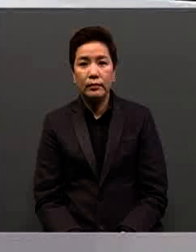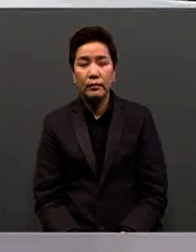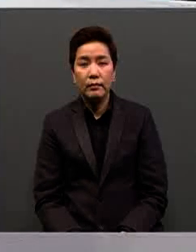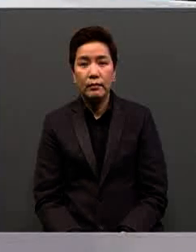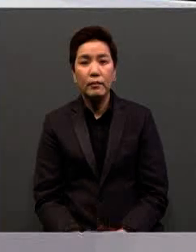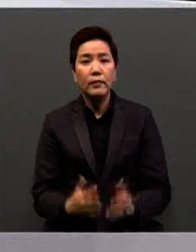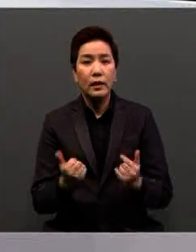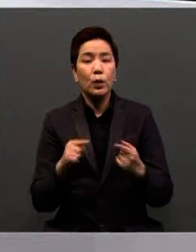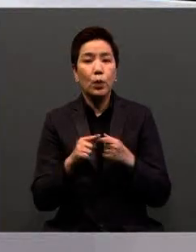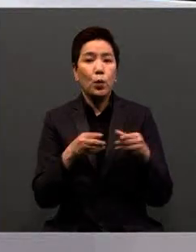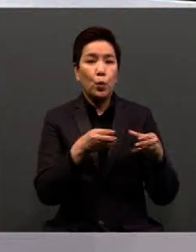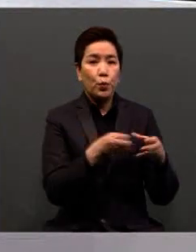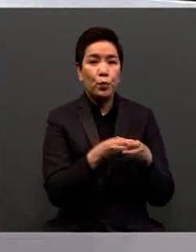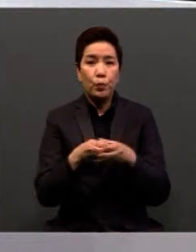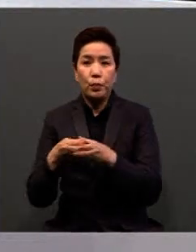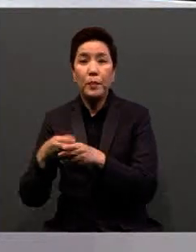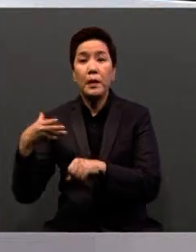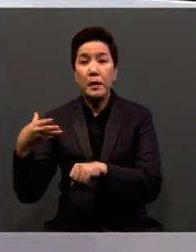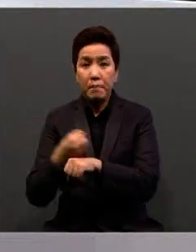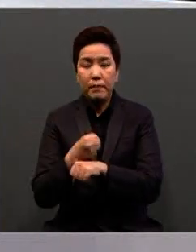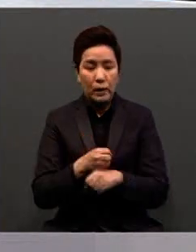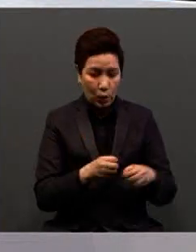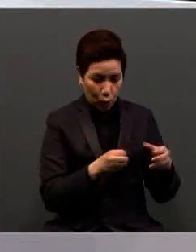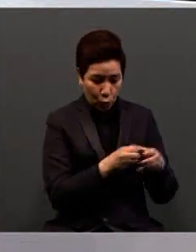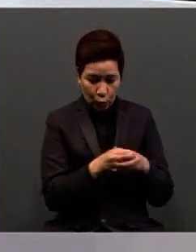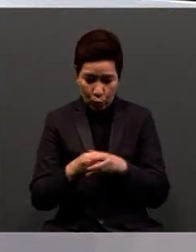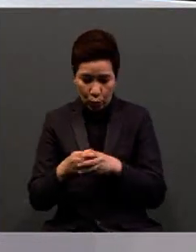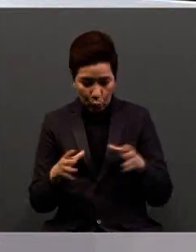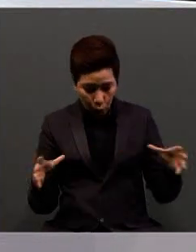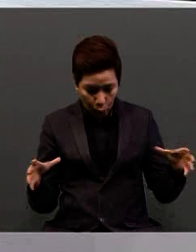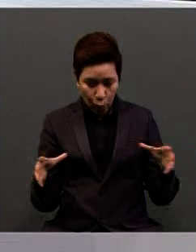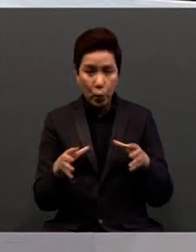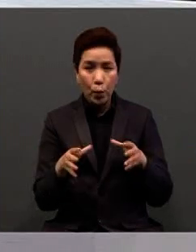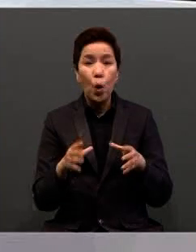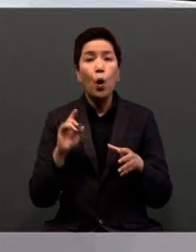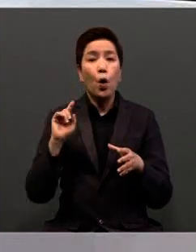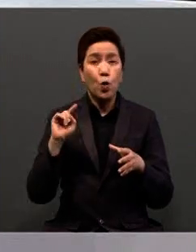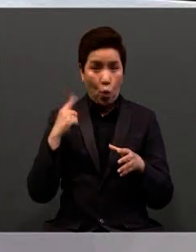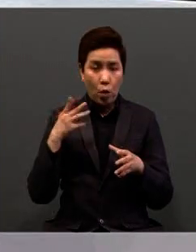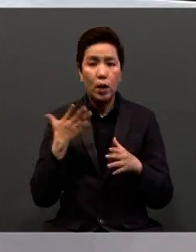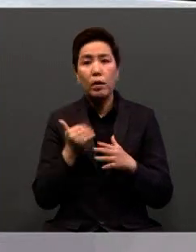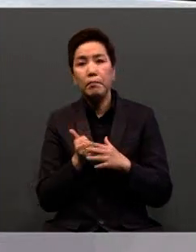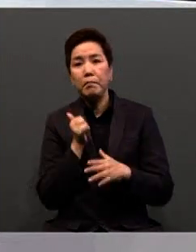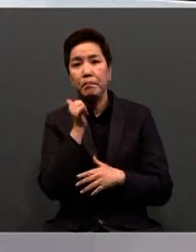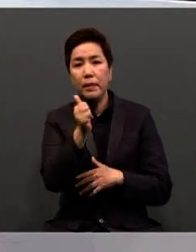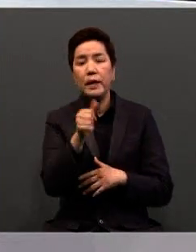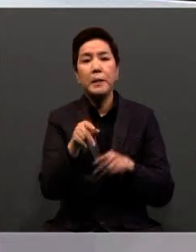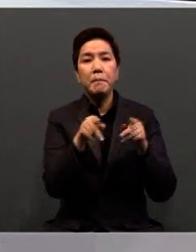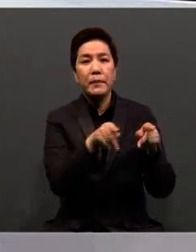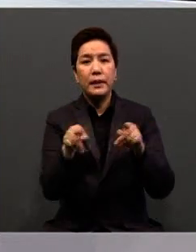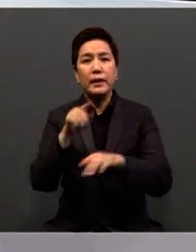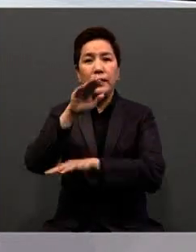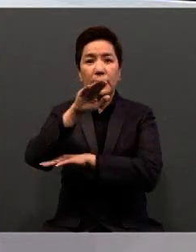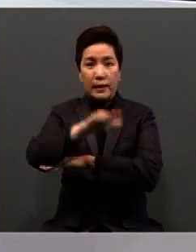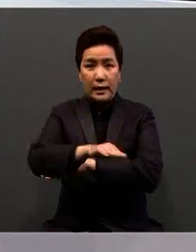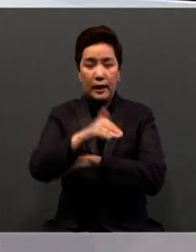ส่วนความเคลื่อนไหวพรรคการเมืองอื่นๆวันนี้หลายๆพรรคก็มีการรวมตัวกันนะครับก่อนที่จะไปร่วมรัฐพิธีในช่วง